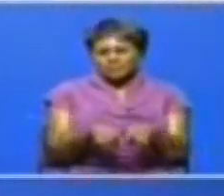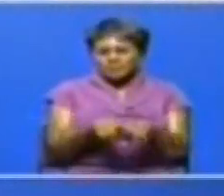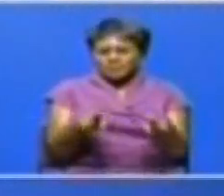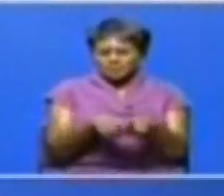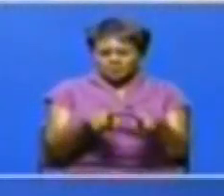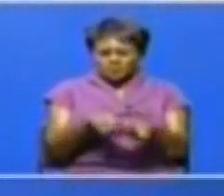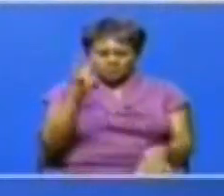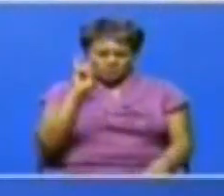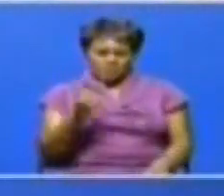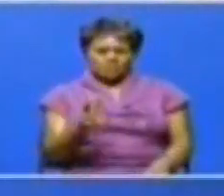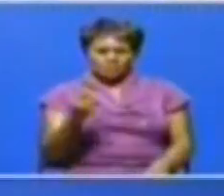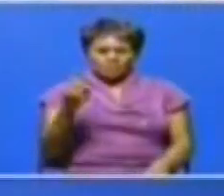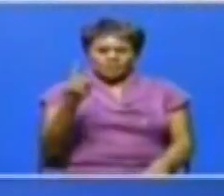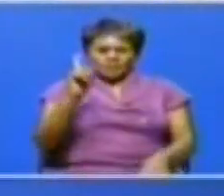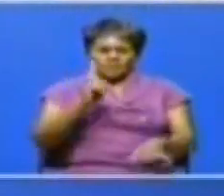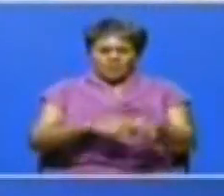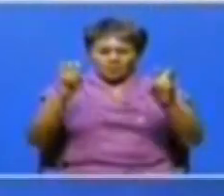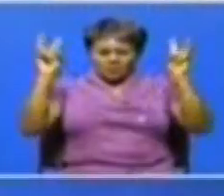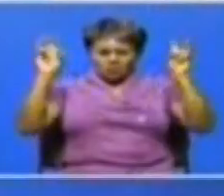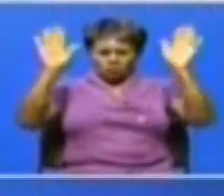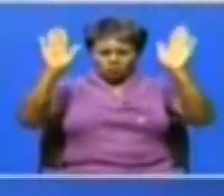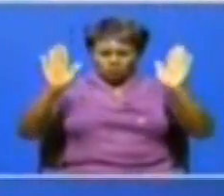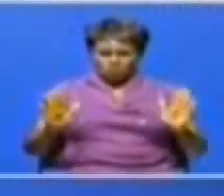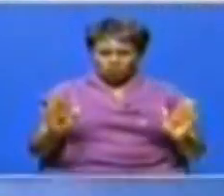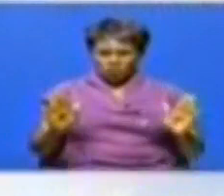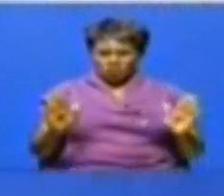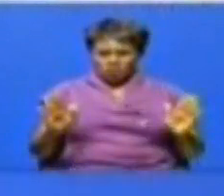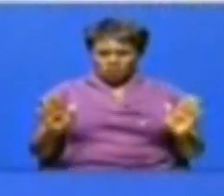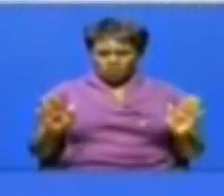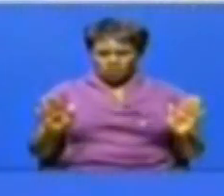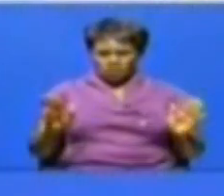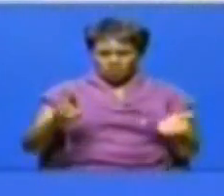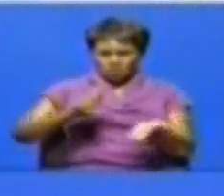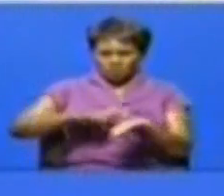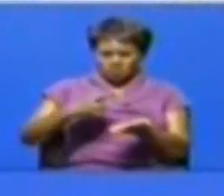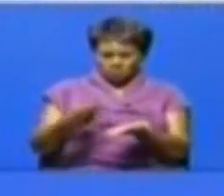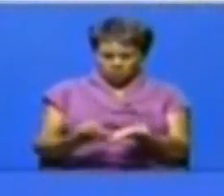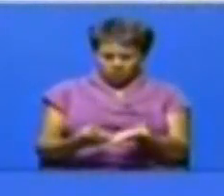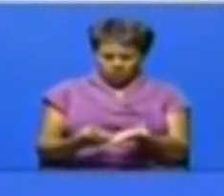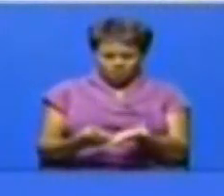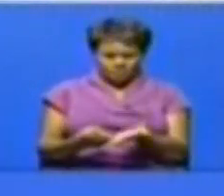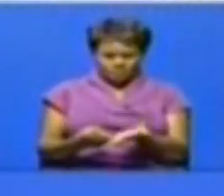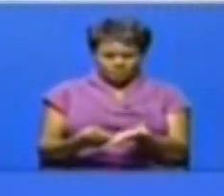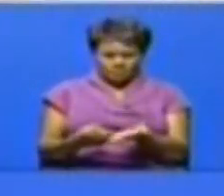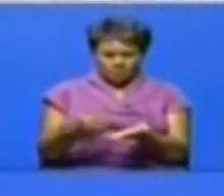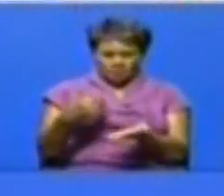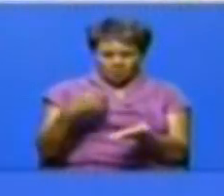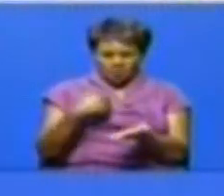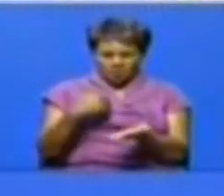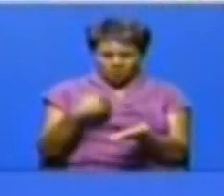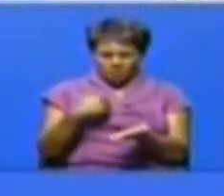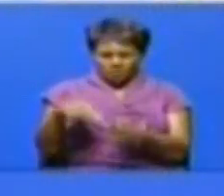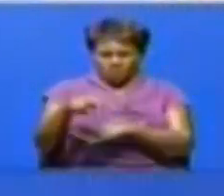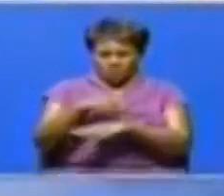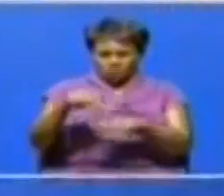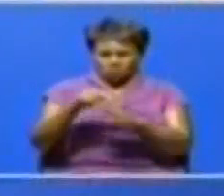pia tunatazamia kwamba wakienda kwa yale masuala muhimu kama vile ugavi wa rasilimali ya taifa, kutakuwa na ubabe katikati ya National